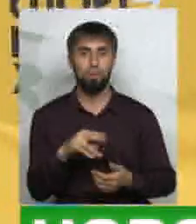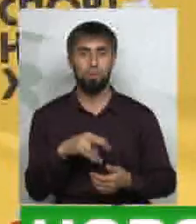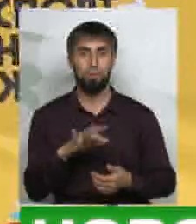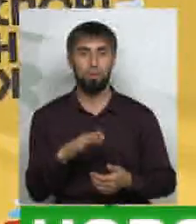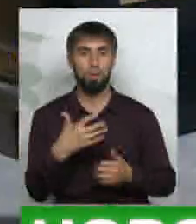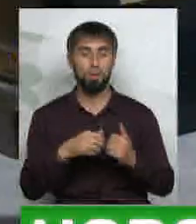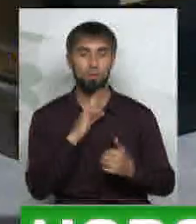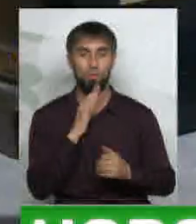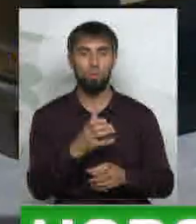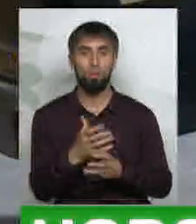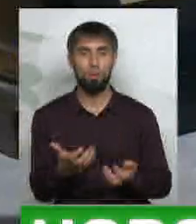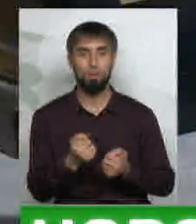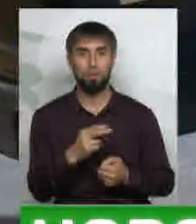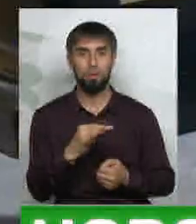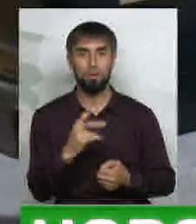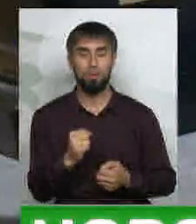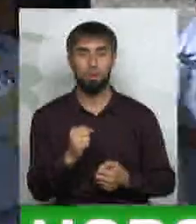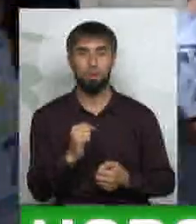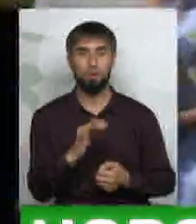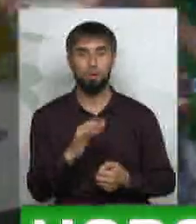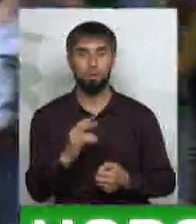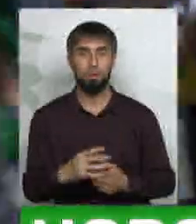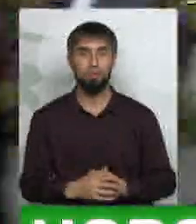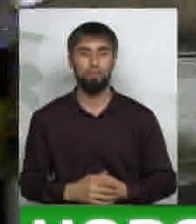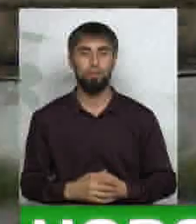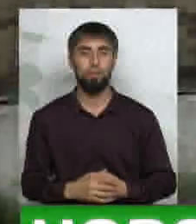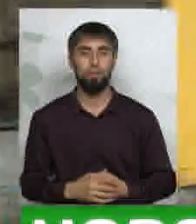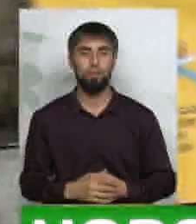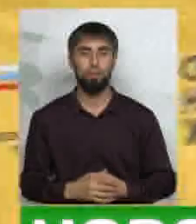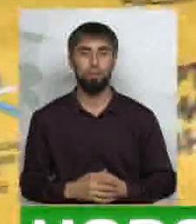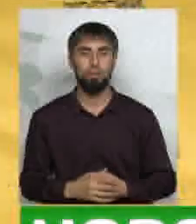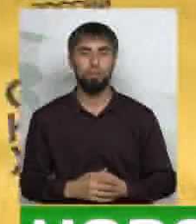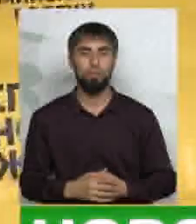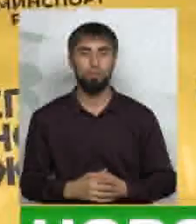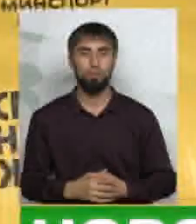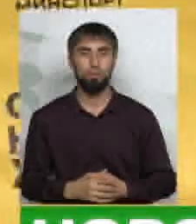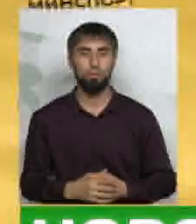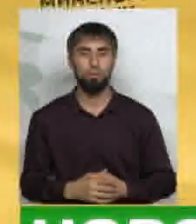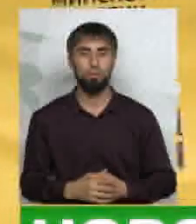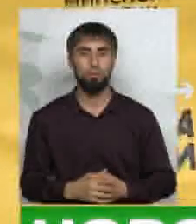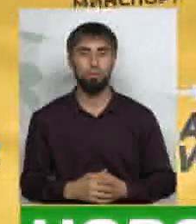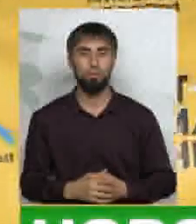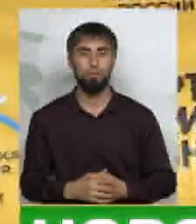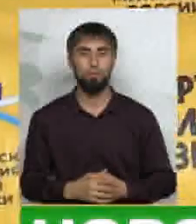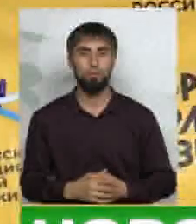а среди девушек кубок получила Кристина Аветисян. Награждается грамотно.